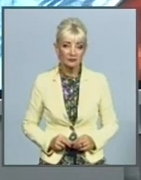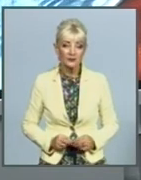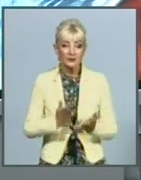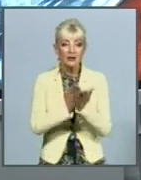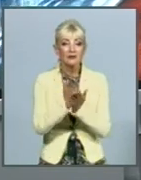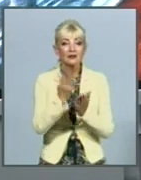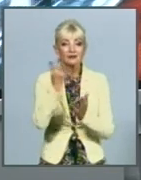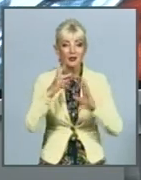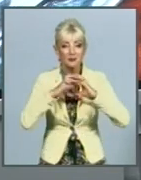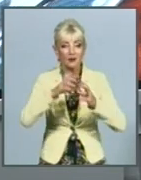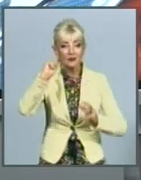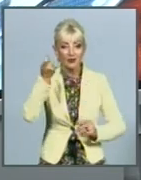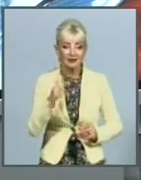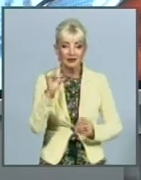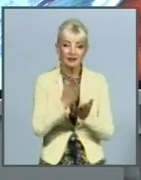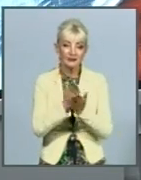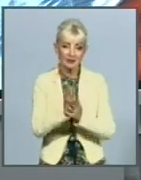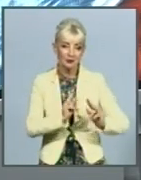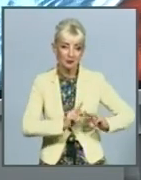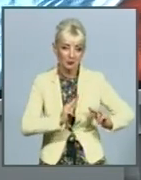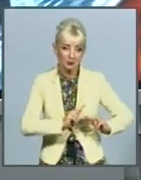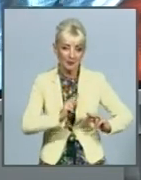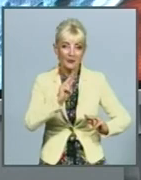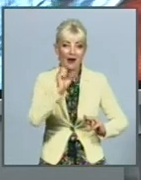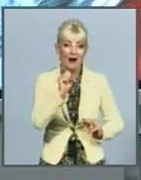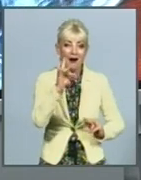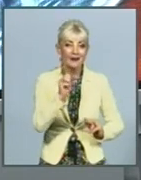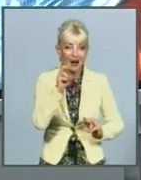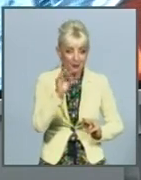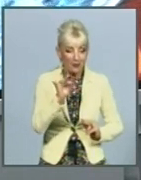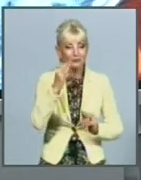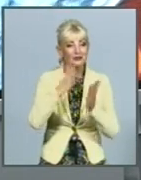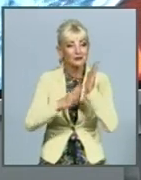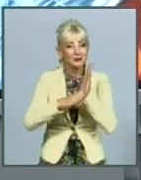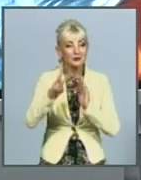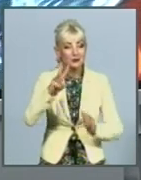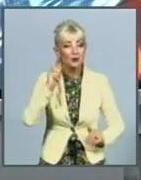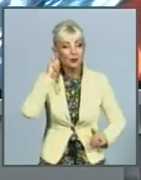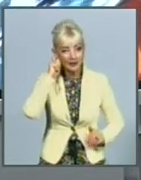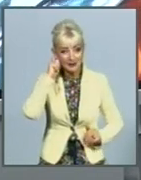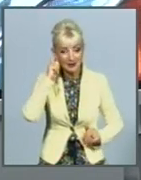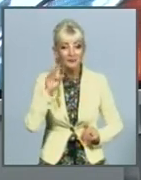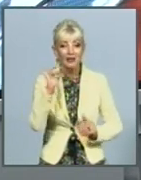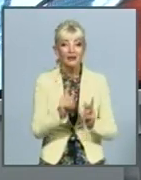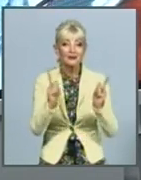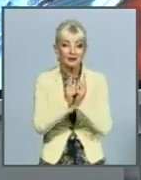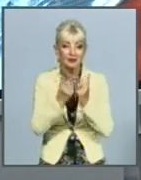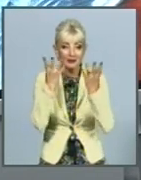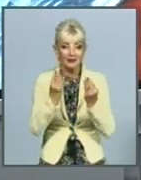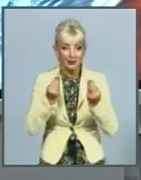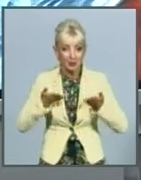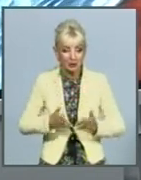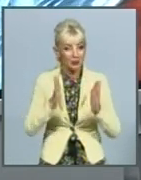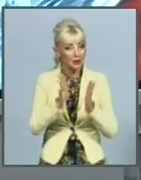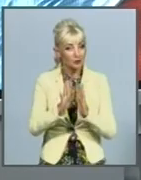Ветеран Другої світової війни та ветеран праці Ілля Арапов відзначає своє 93-річчя. Та зустрів він день народження не лише